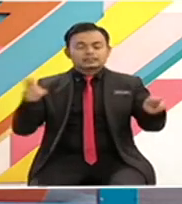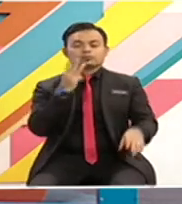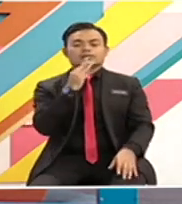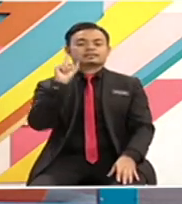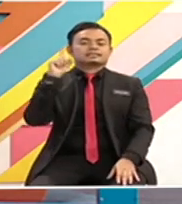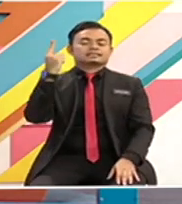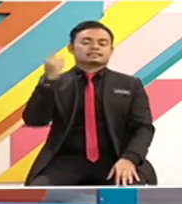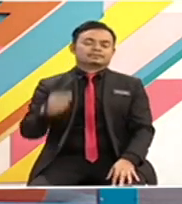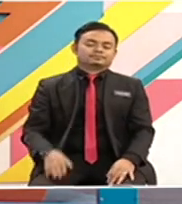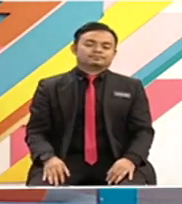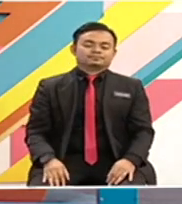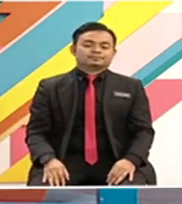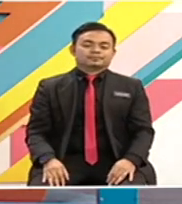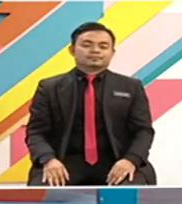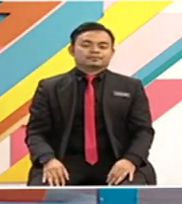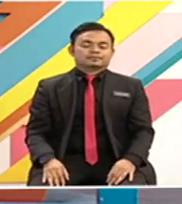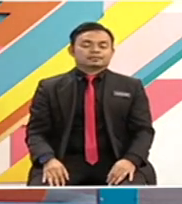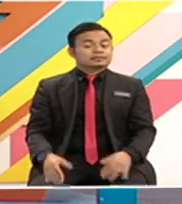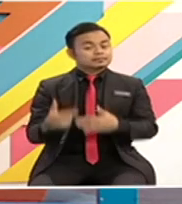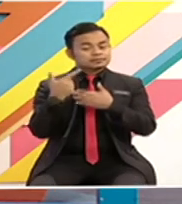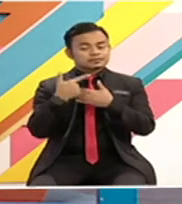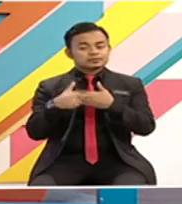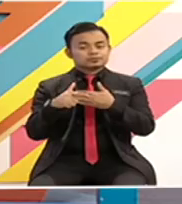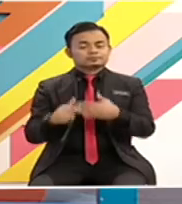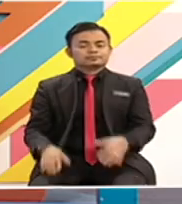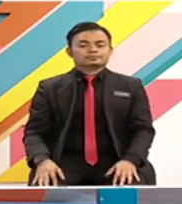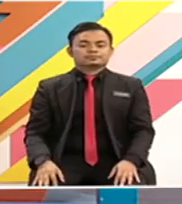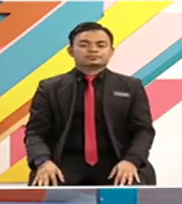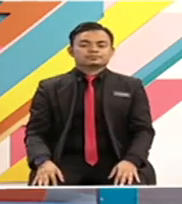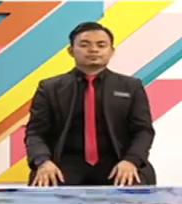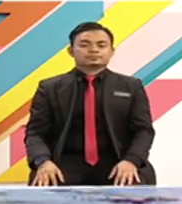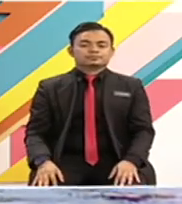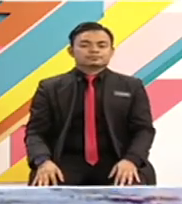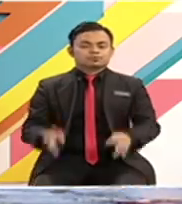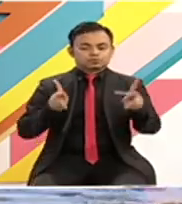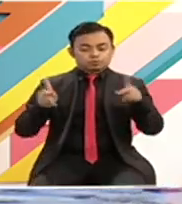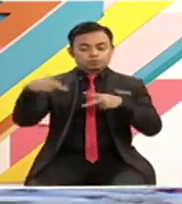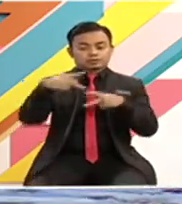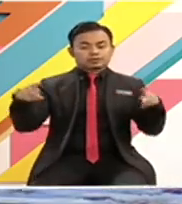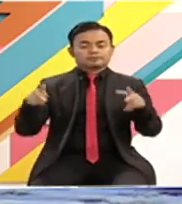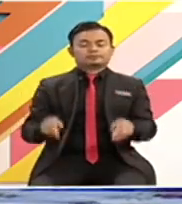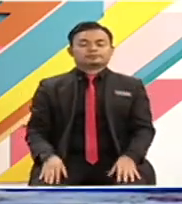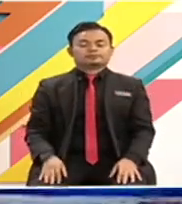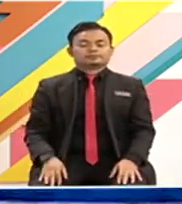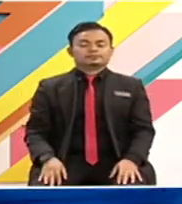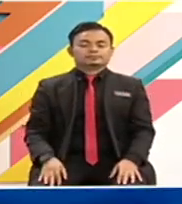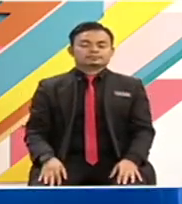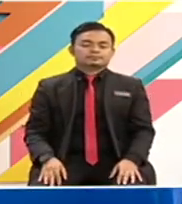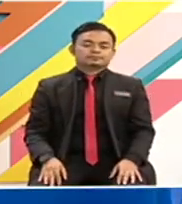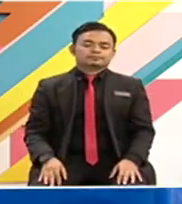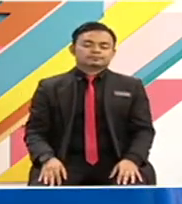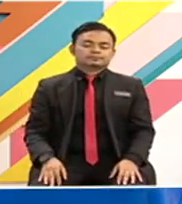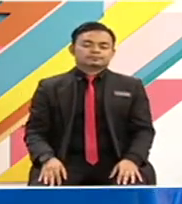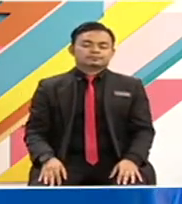oke Ceko boleh kemudian kita perlu inilah ya ini adalah kota gue enggak terpakai ya pot tak terpakai